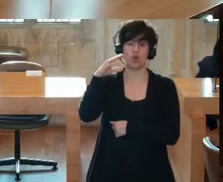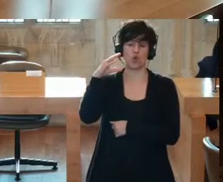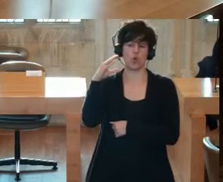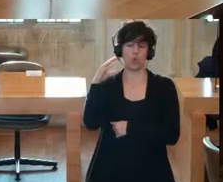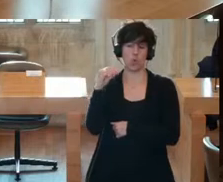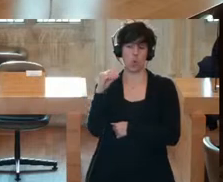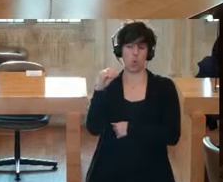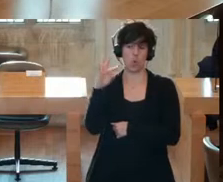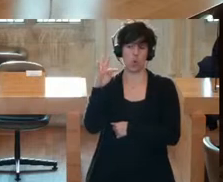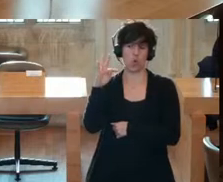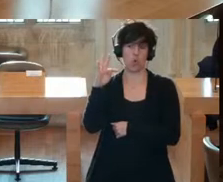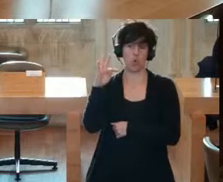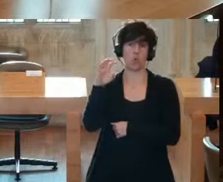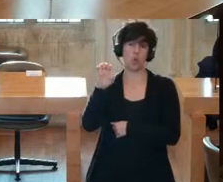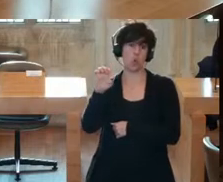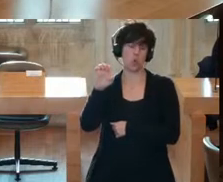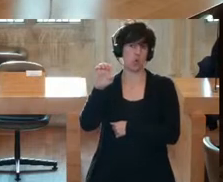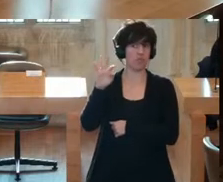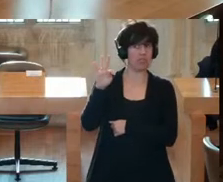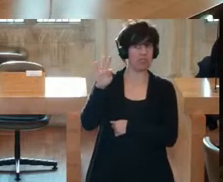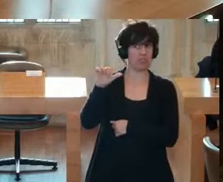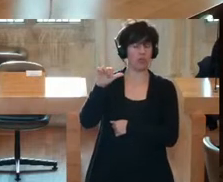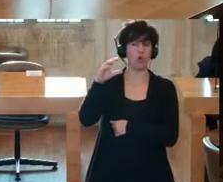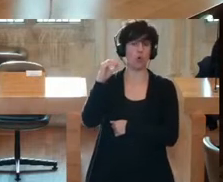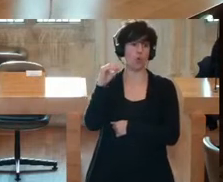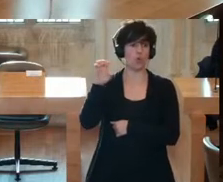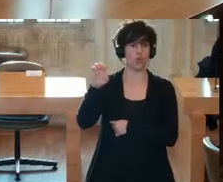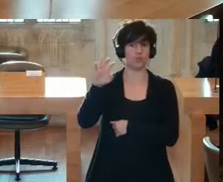Otheimer, voilà, Otheimer peut-être,